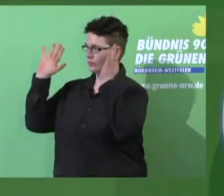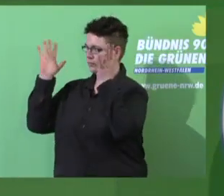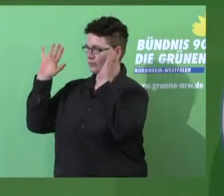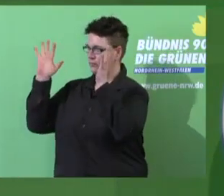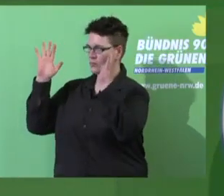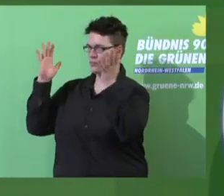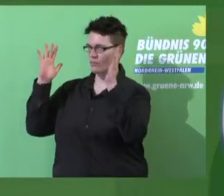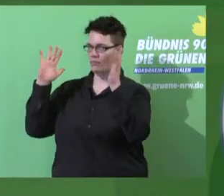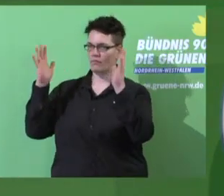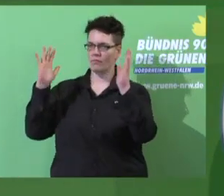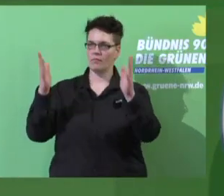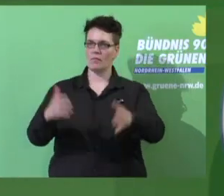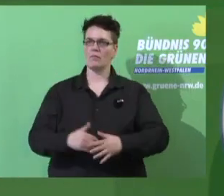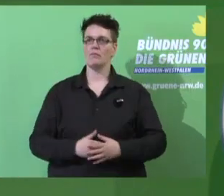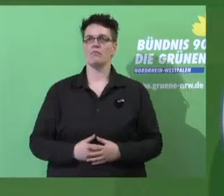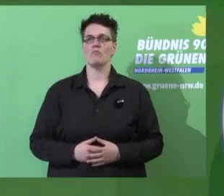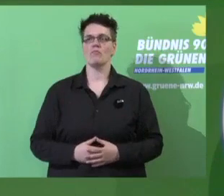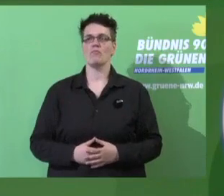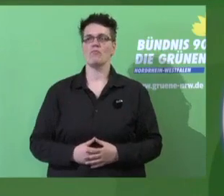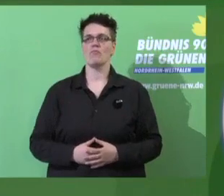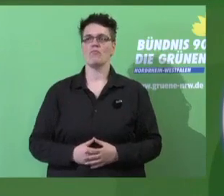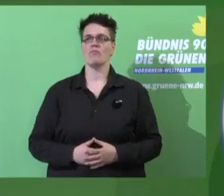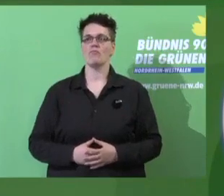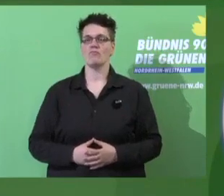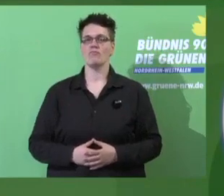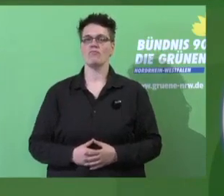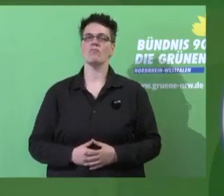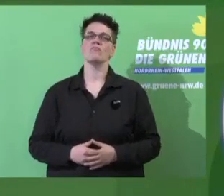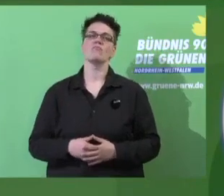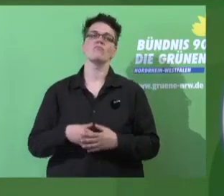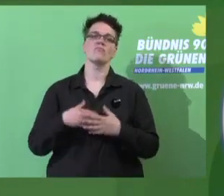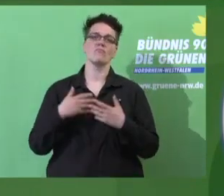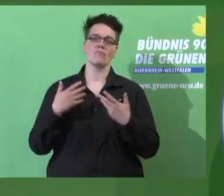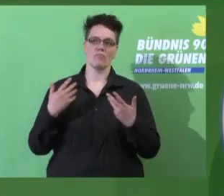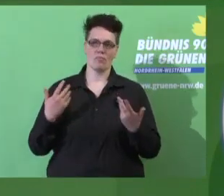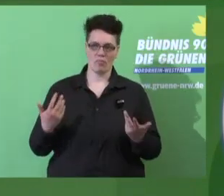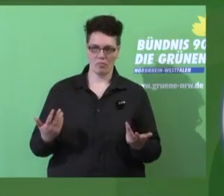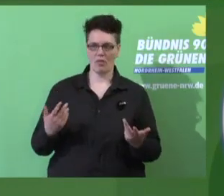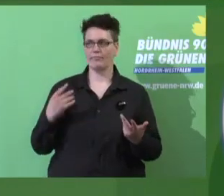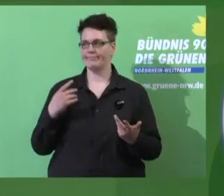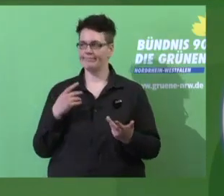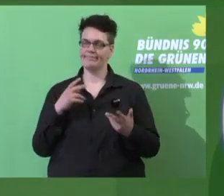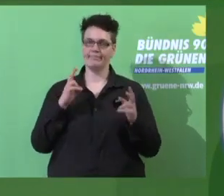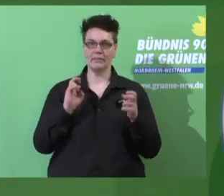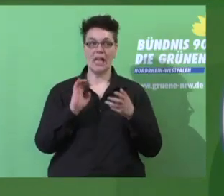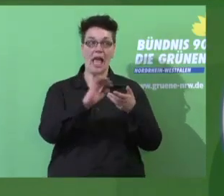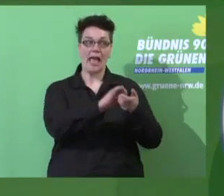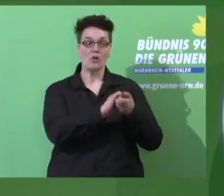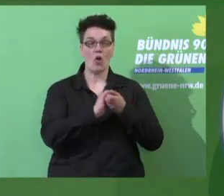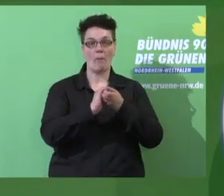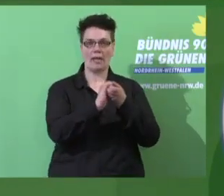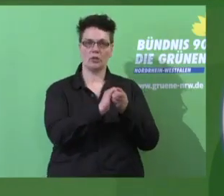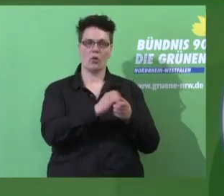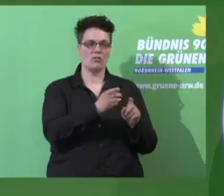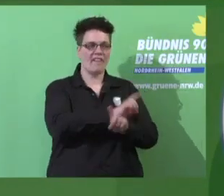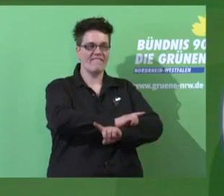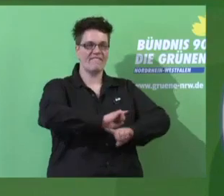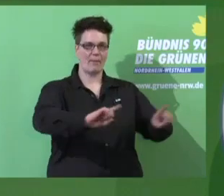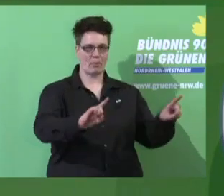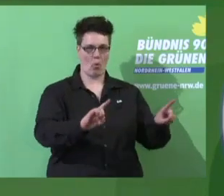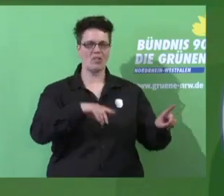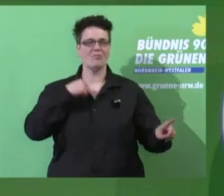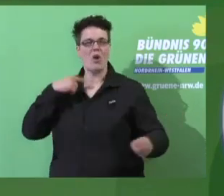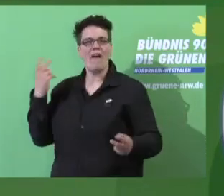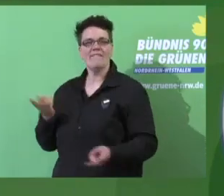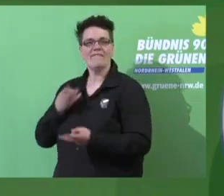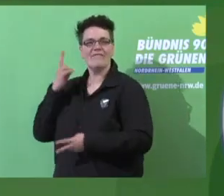Dazu müssen wir, auch wenn das schreckliche Kooperationsverbot ein schwerer Fehler in der Föderalismusreform II dem